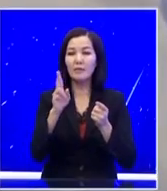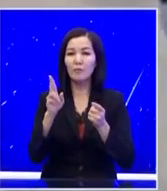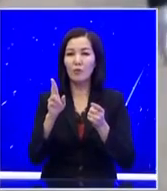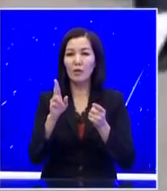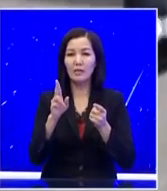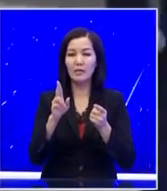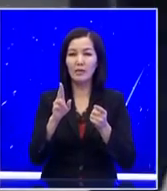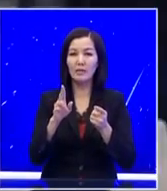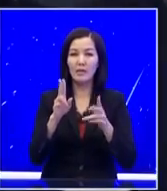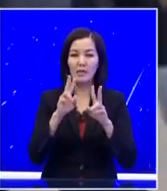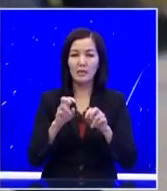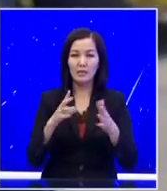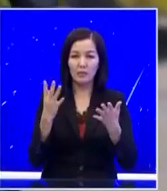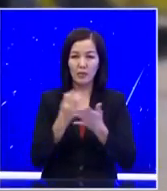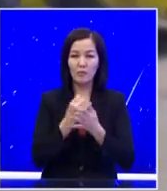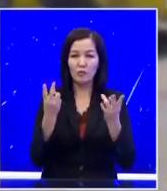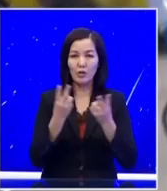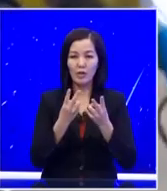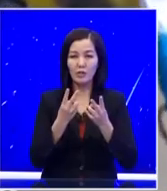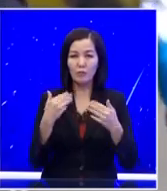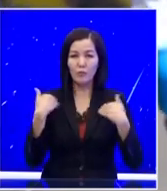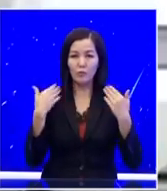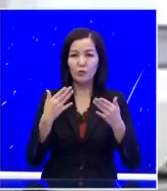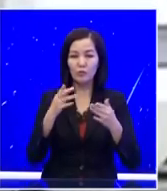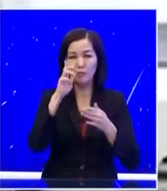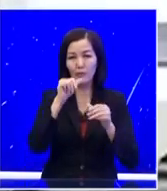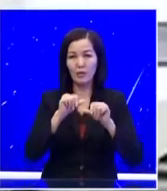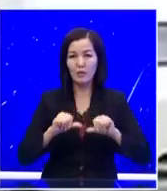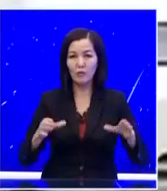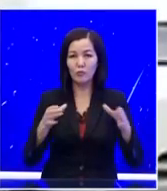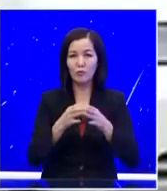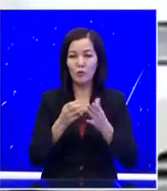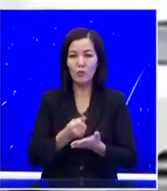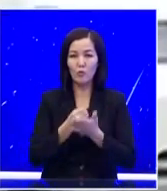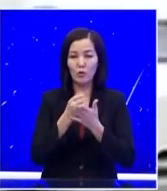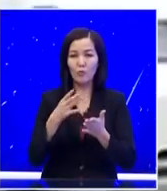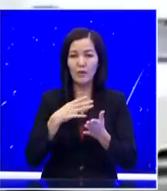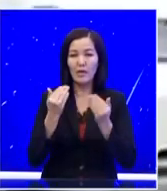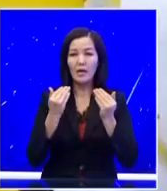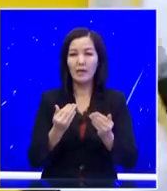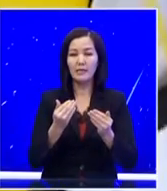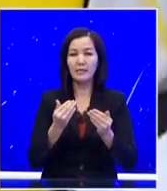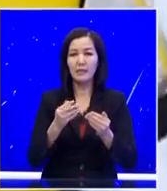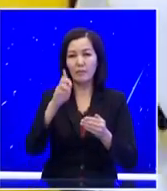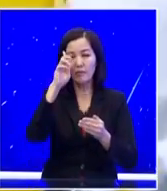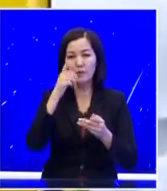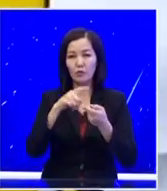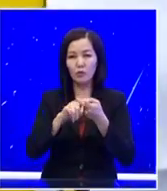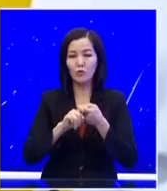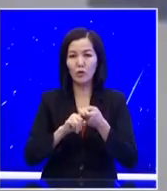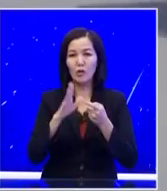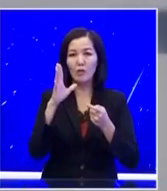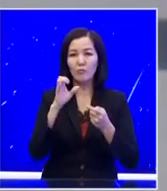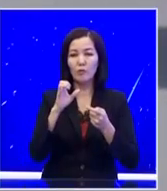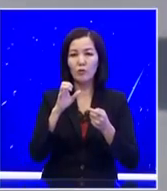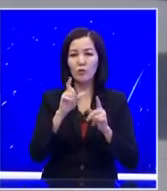анықтау үшін қажет дейді. Бұл ұсынысқа мемлекеттік комиссияның шұғыл штабы да қолдау білдірді. Қазір бұл елде вирусты жұқтырғандар